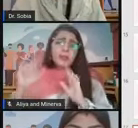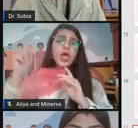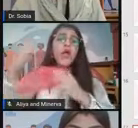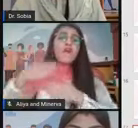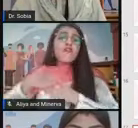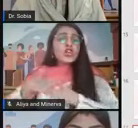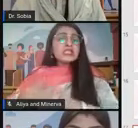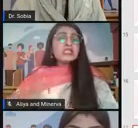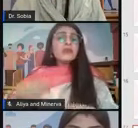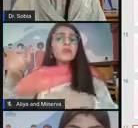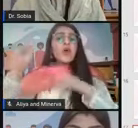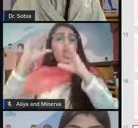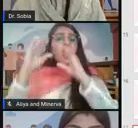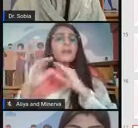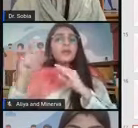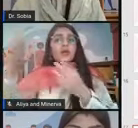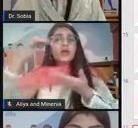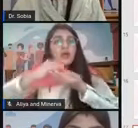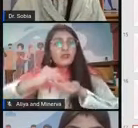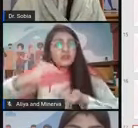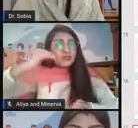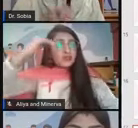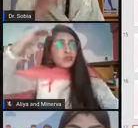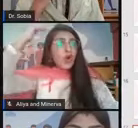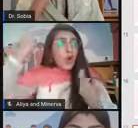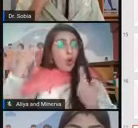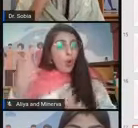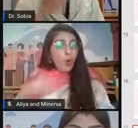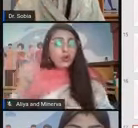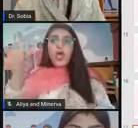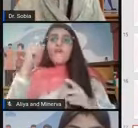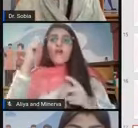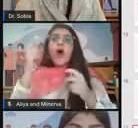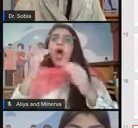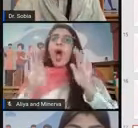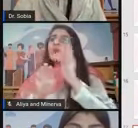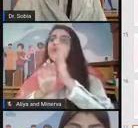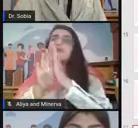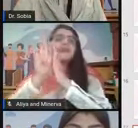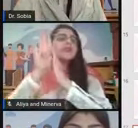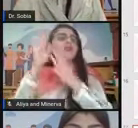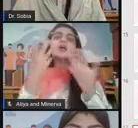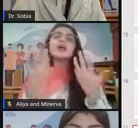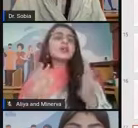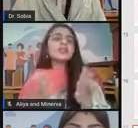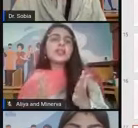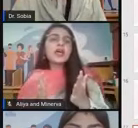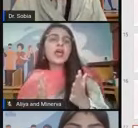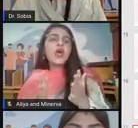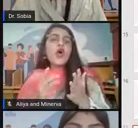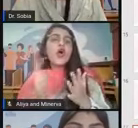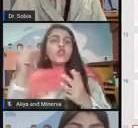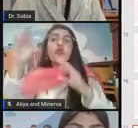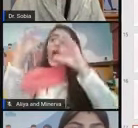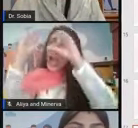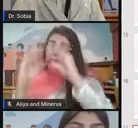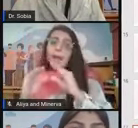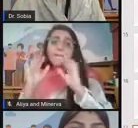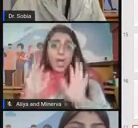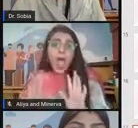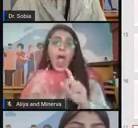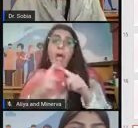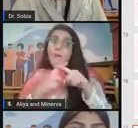टिश्यू रूडिमेंट्री हो जाता है एट टाइम ऑफ प्यूबर्टी, वो डेवलप ही नहीं होता है उस तरह से, तो इसलिए उन्हें चांस कम है. लेकिन ऐसा नहीं